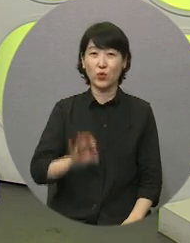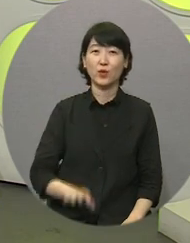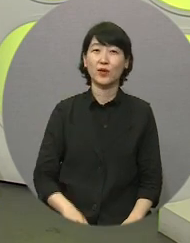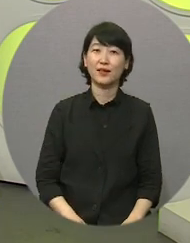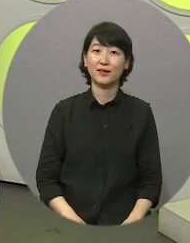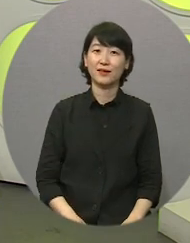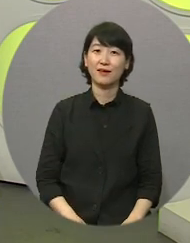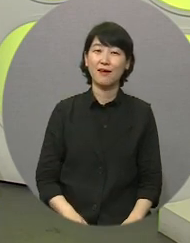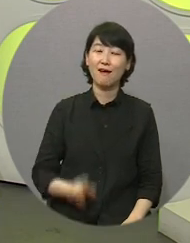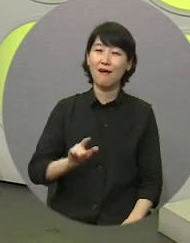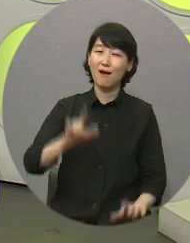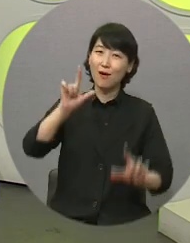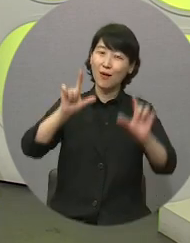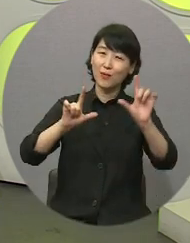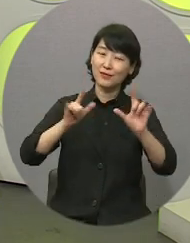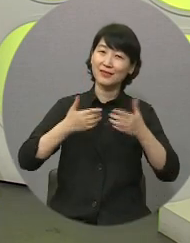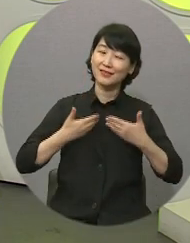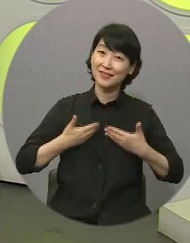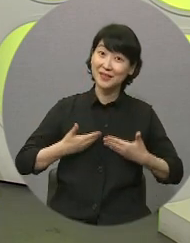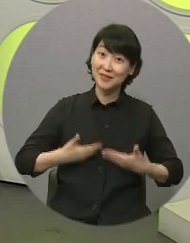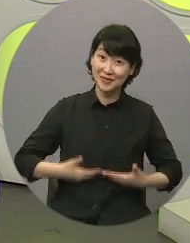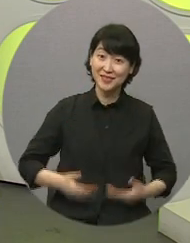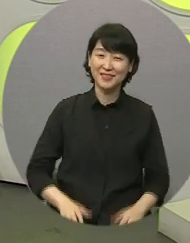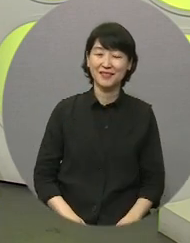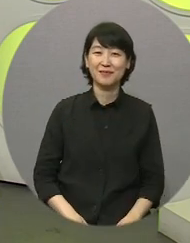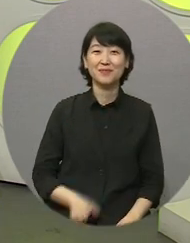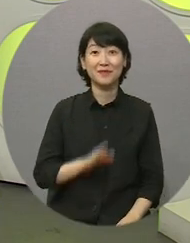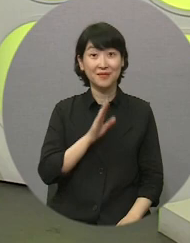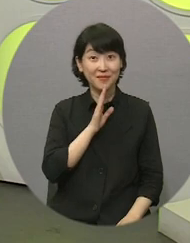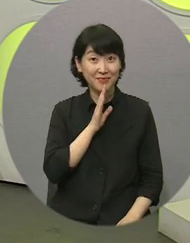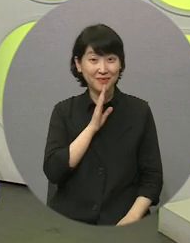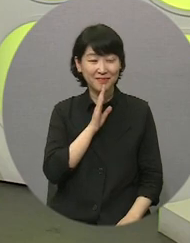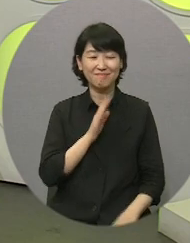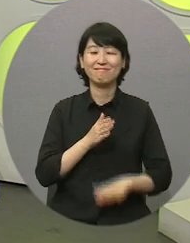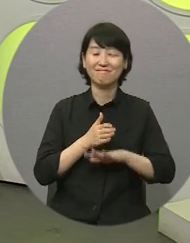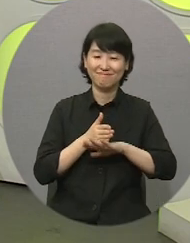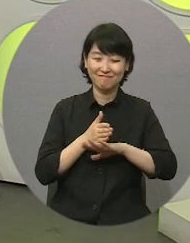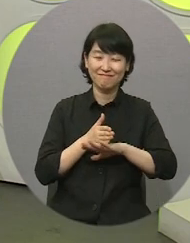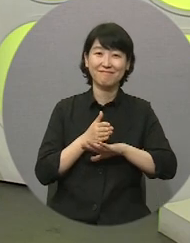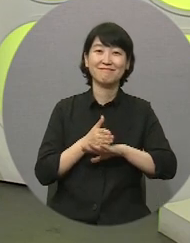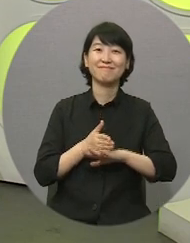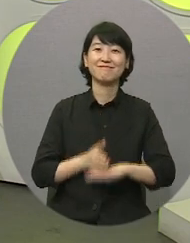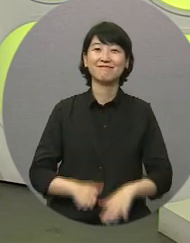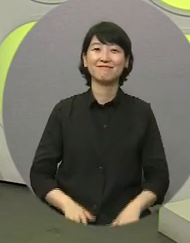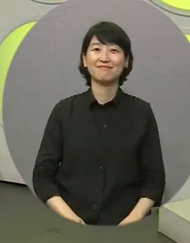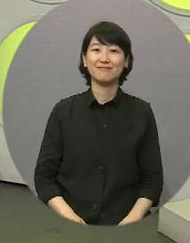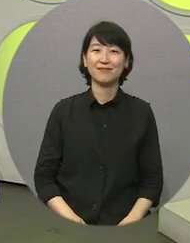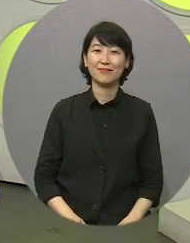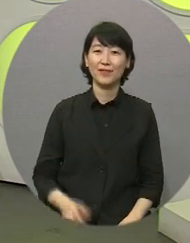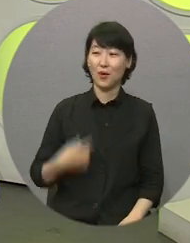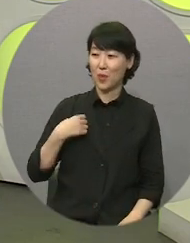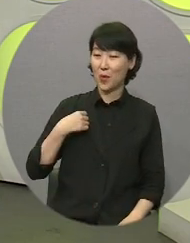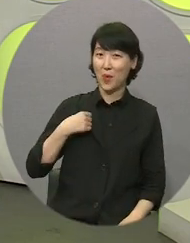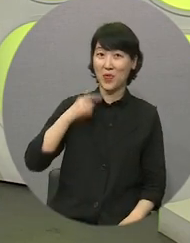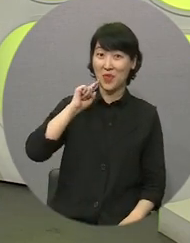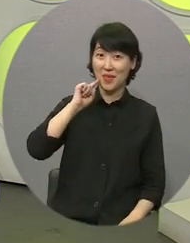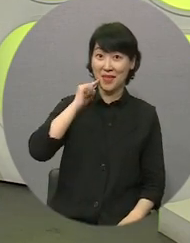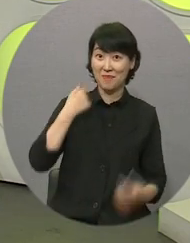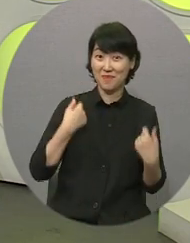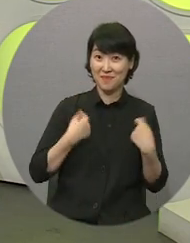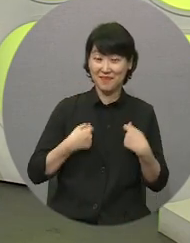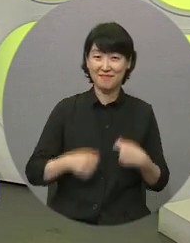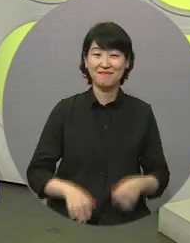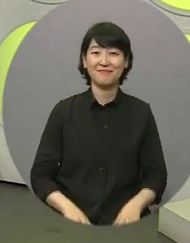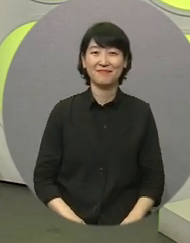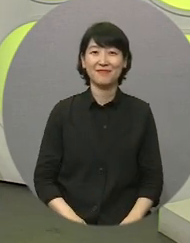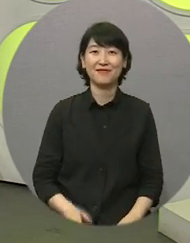굉장히 단아하신 모습이세요. 아, 그래요? 예, 예. 네, 감사합니다. 네. 의상도 이쁘시고, 오늘. 네. 우리 저희